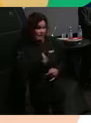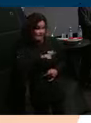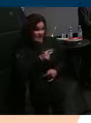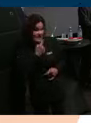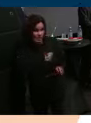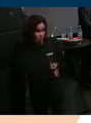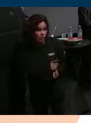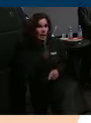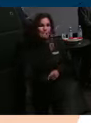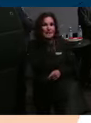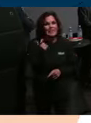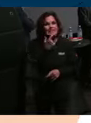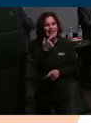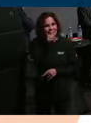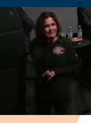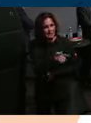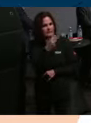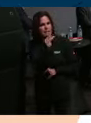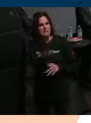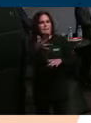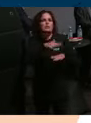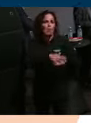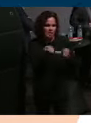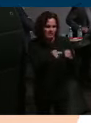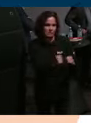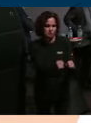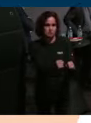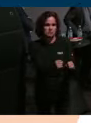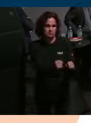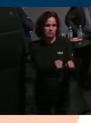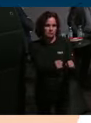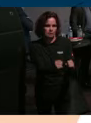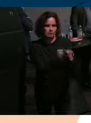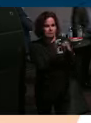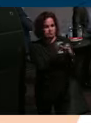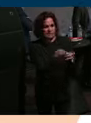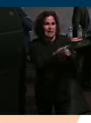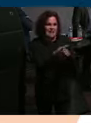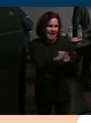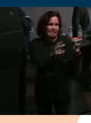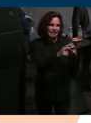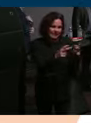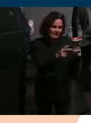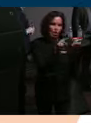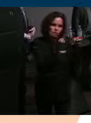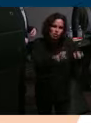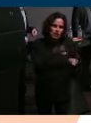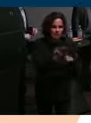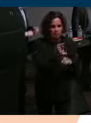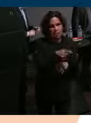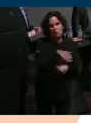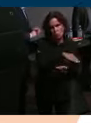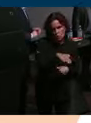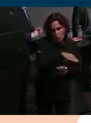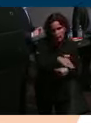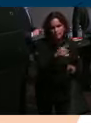Altså Bill Gates som sier at vi må femdoble innsatsen innenfor ren energi og forskning innenfor det området og innovasjon